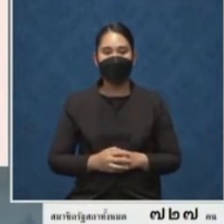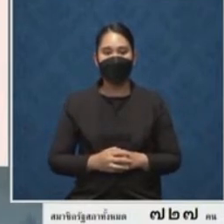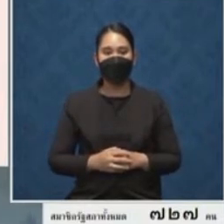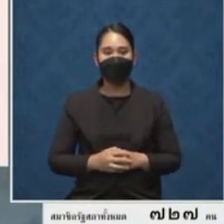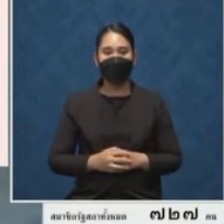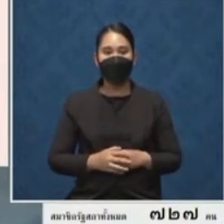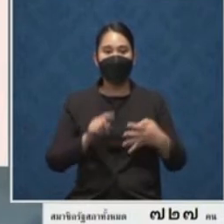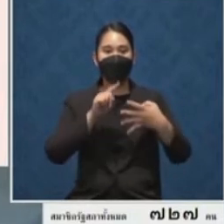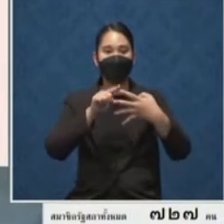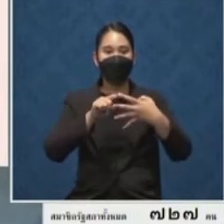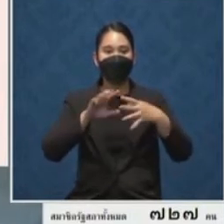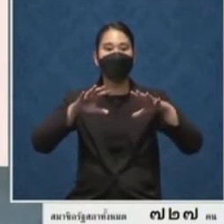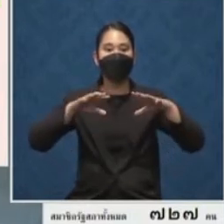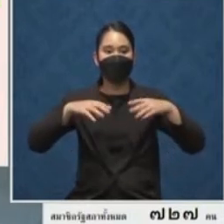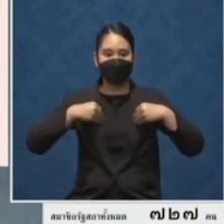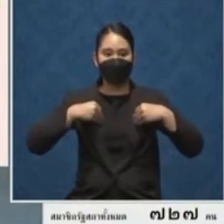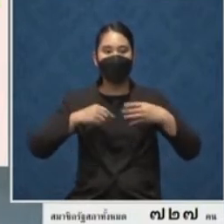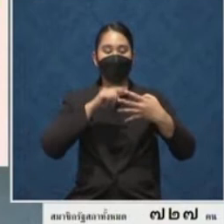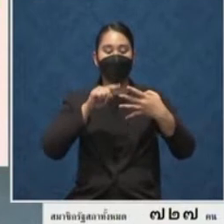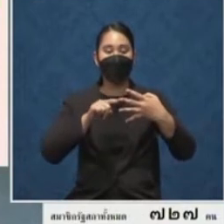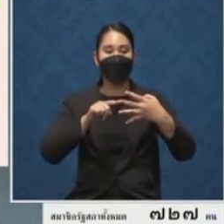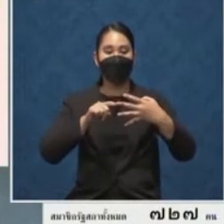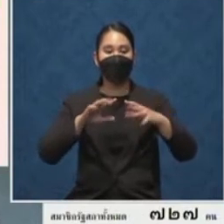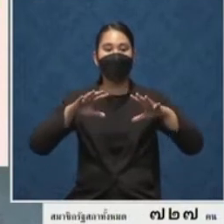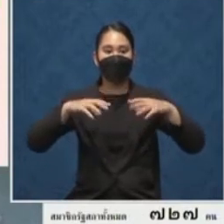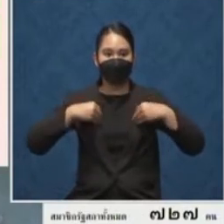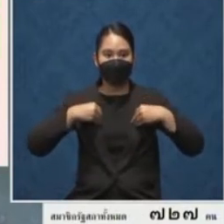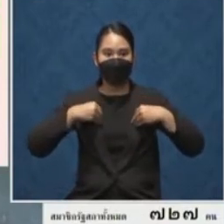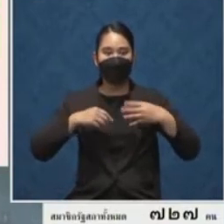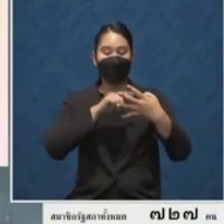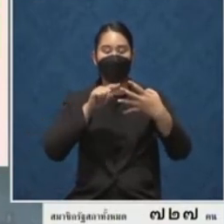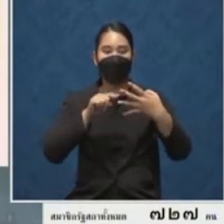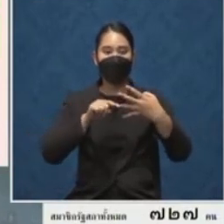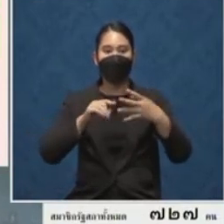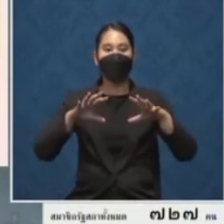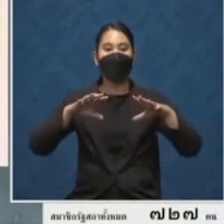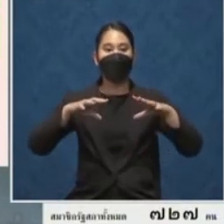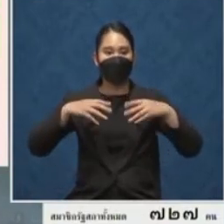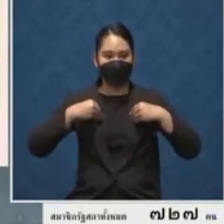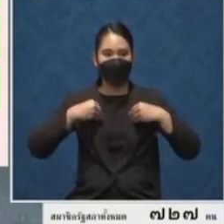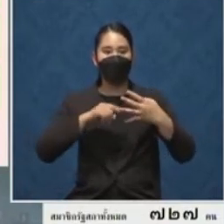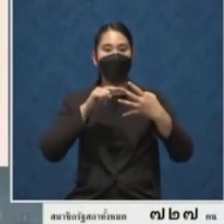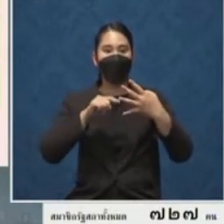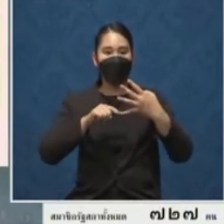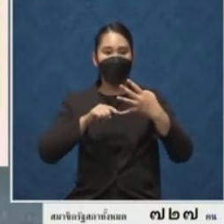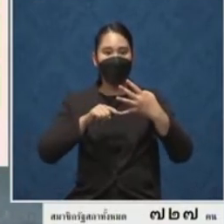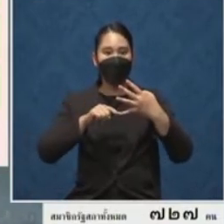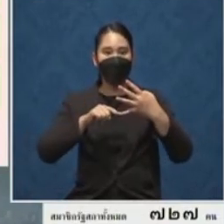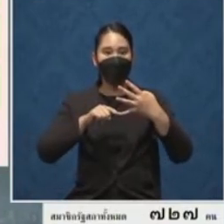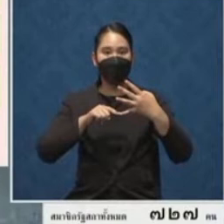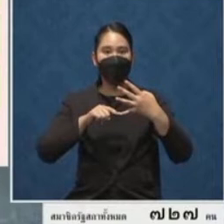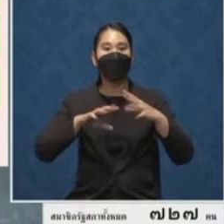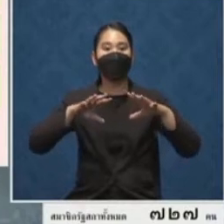1รับหลักการ2รับหลักการ3รับหลักการ4รับหลัก